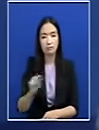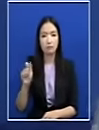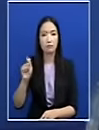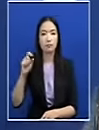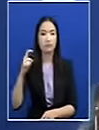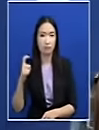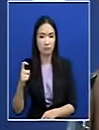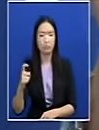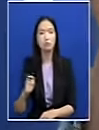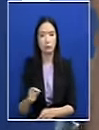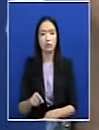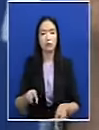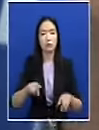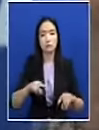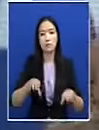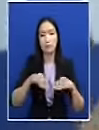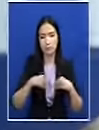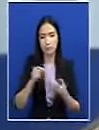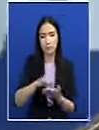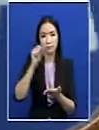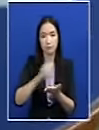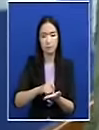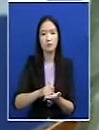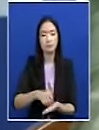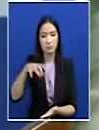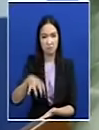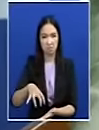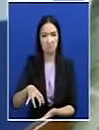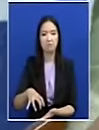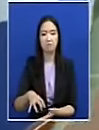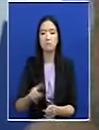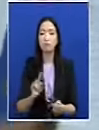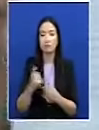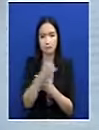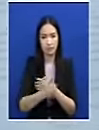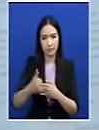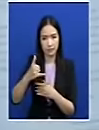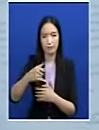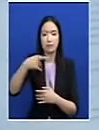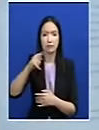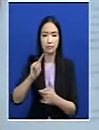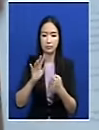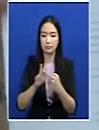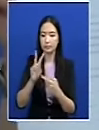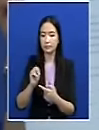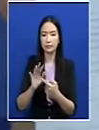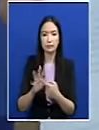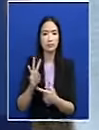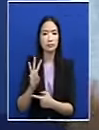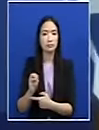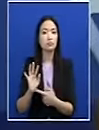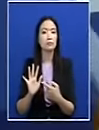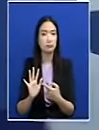จดทะเบียน Offshore Company อันดับที่4ของโลกสำนักงานใหญ่เขาอยู่ที่ปานามาก็คือมีธุรกรรมมหาศาลทีเดียวนะ